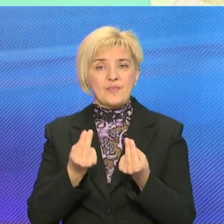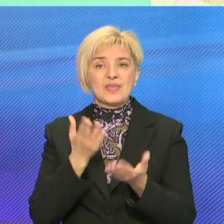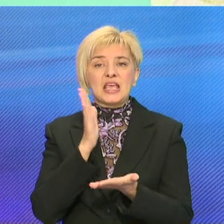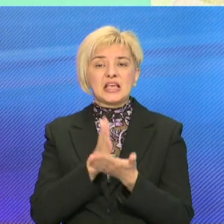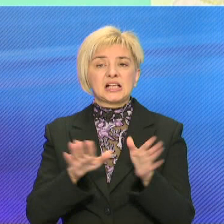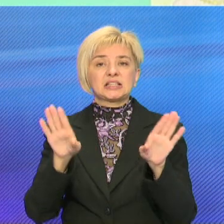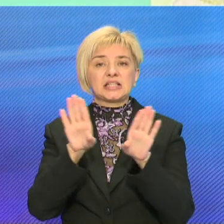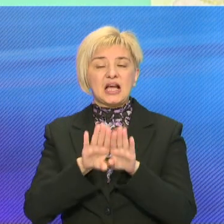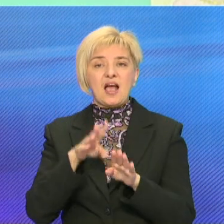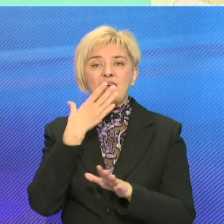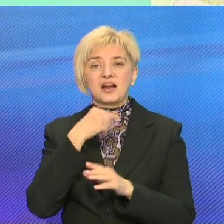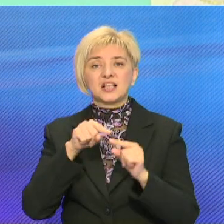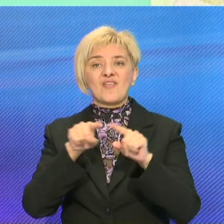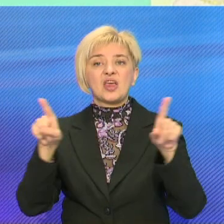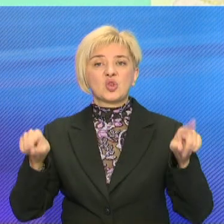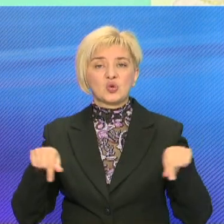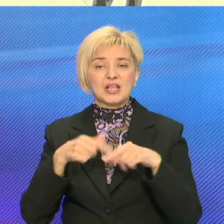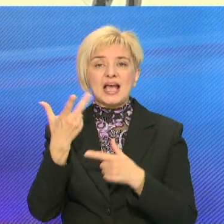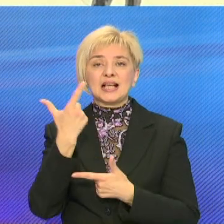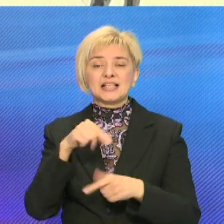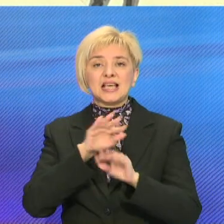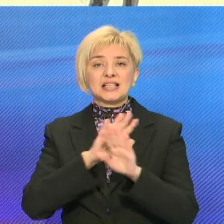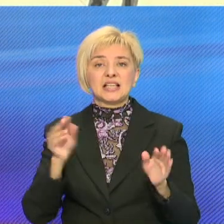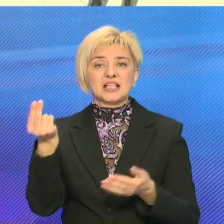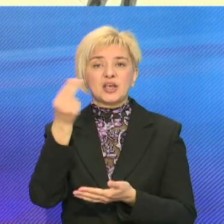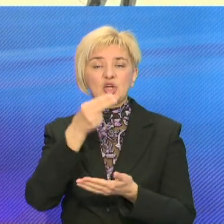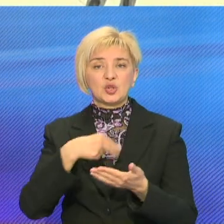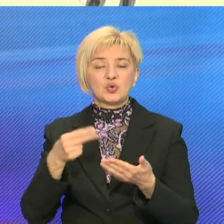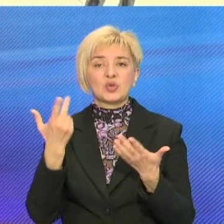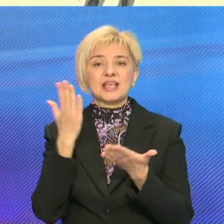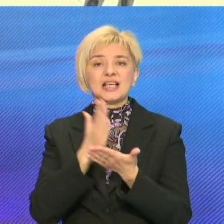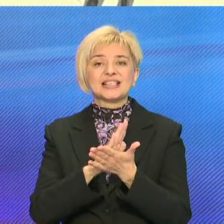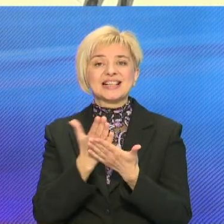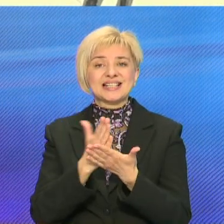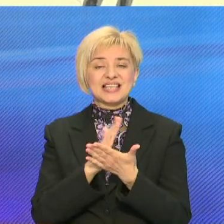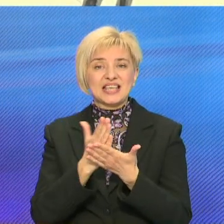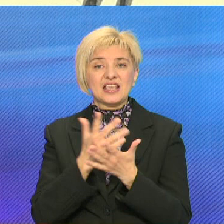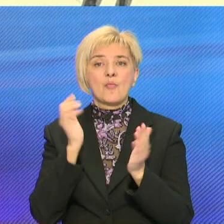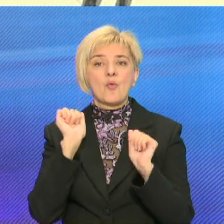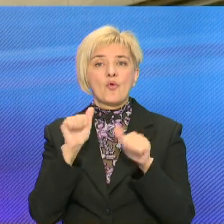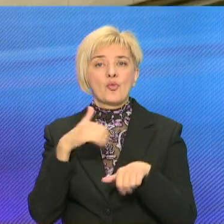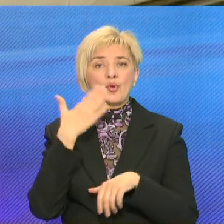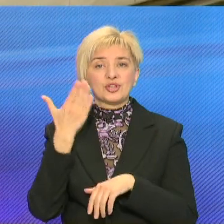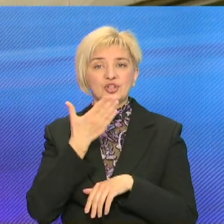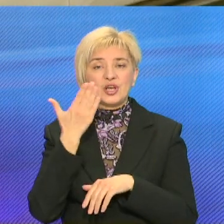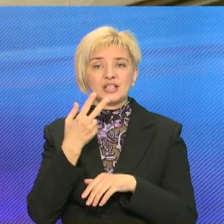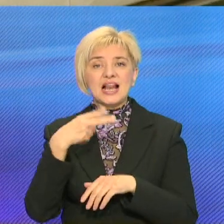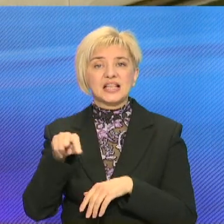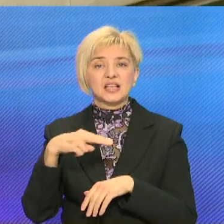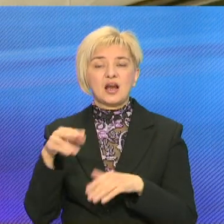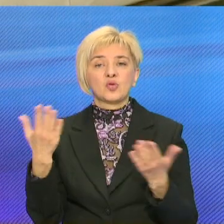вот такая красивая доска, где дети рисуют. У нас есть книги, где они могут почитать литературу, которая